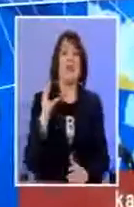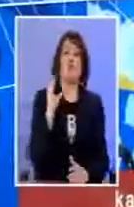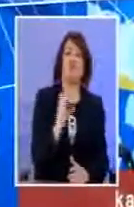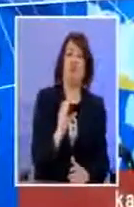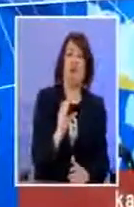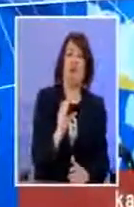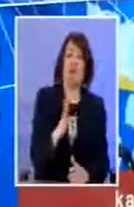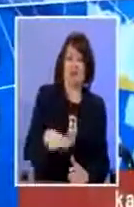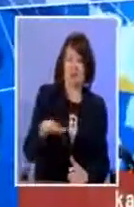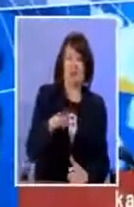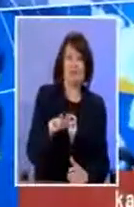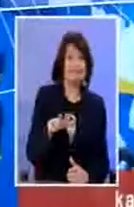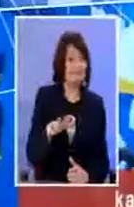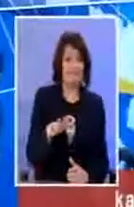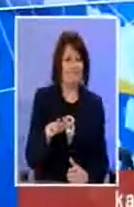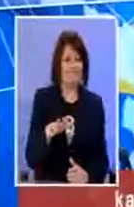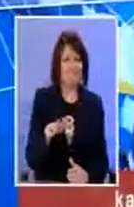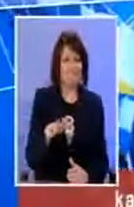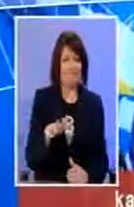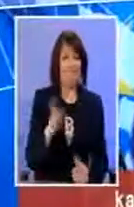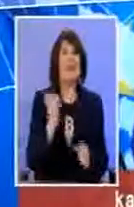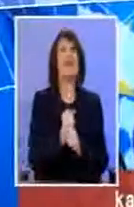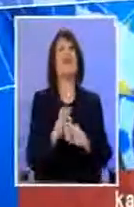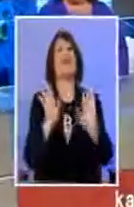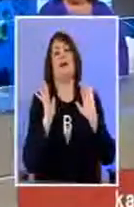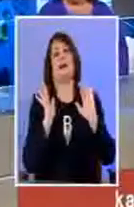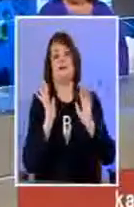το υπόλοιπο κομμάτι δεν λειτουργεί, ούτε αυτό θα λειτουργήσει.